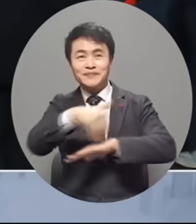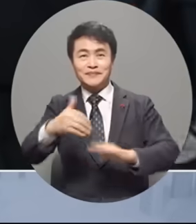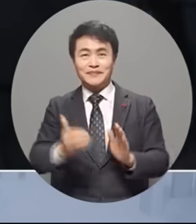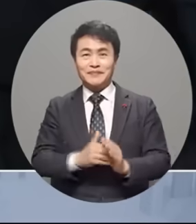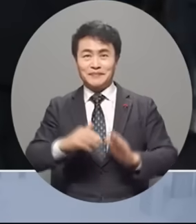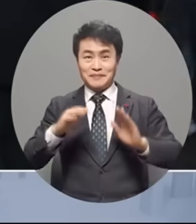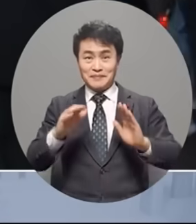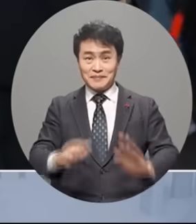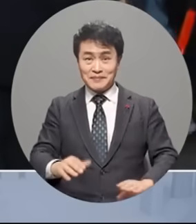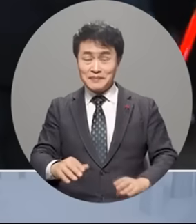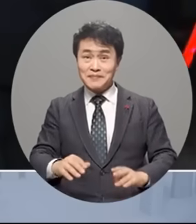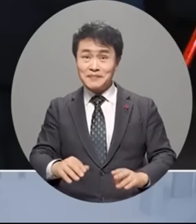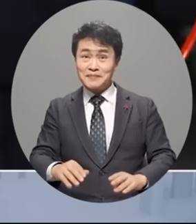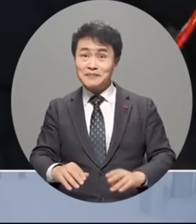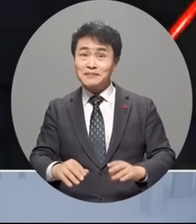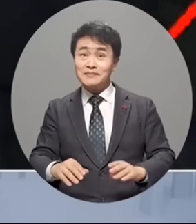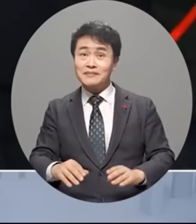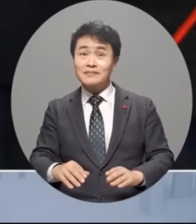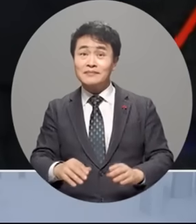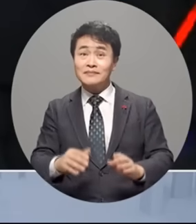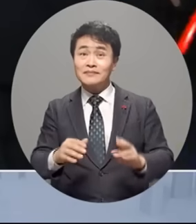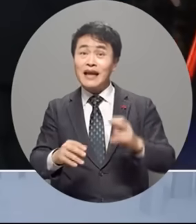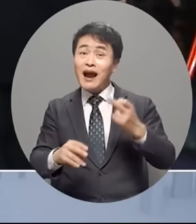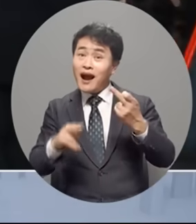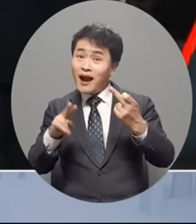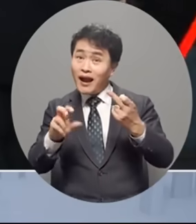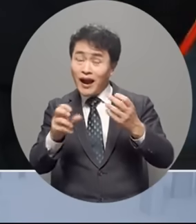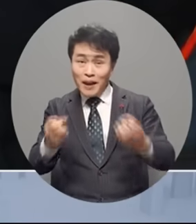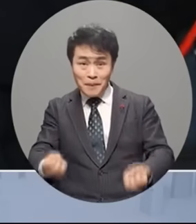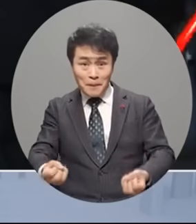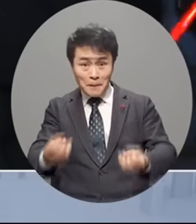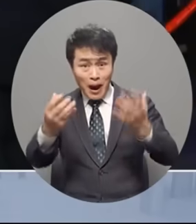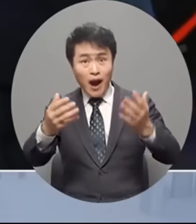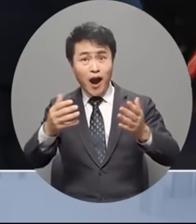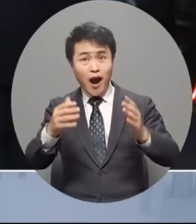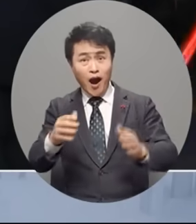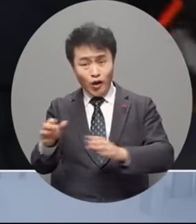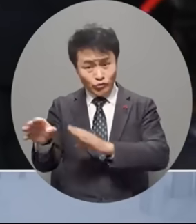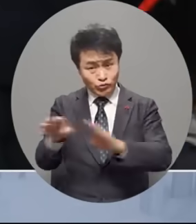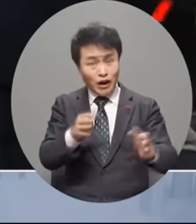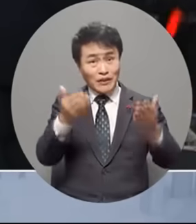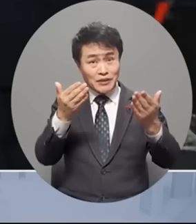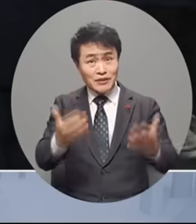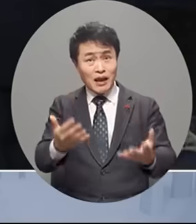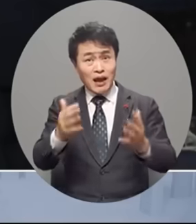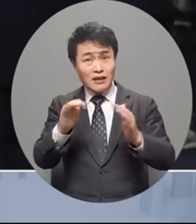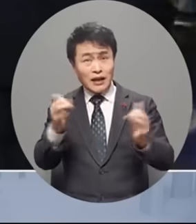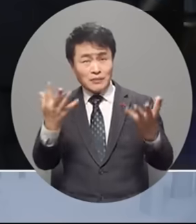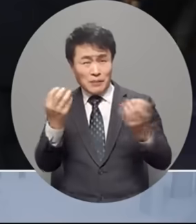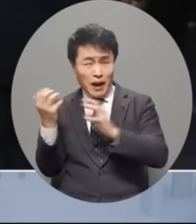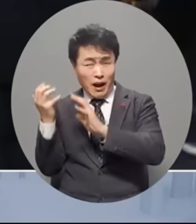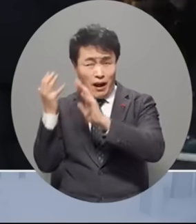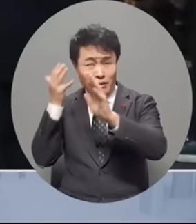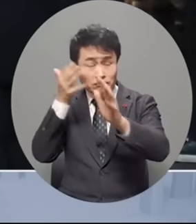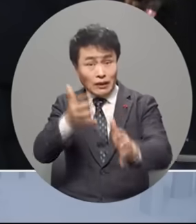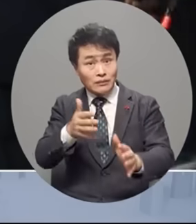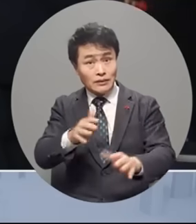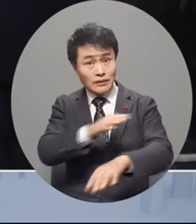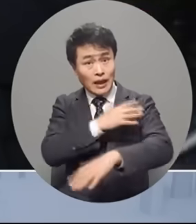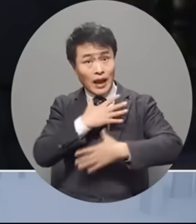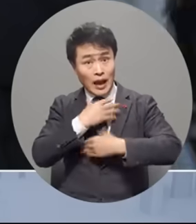네, 이번 성탄절은 연휴가 또 긴 만큼 많은 인파가 몰릴 것 같은데요. 안전관리는 잘 되고 있습니까?